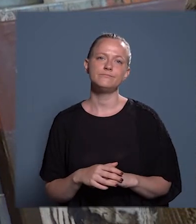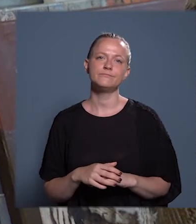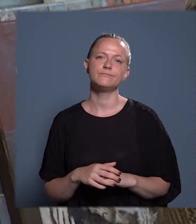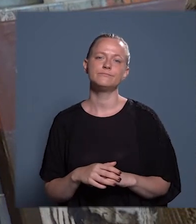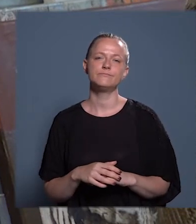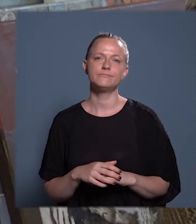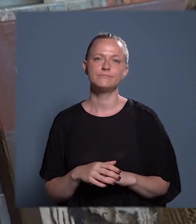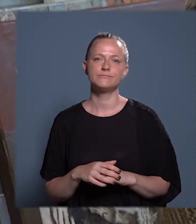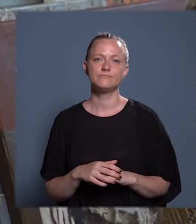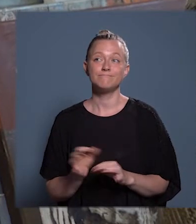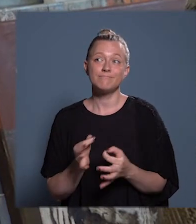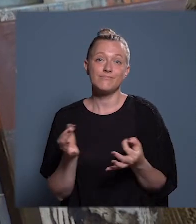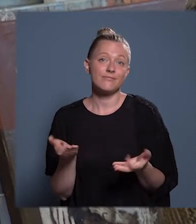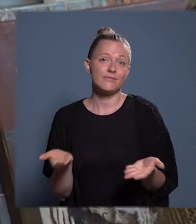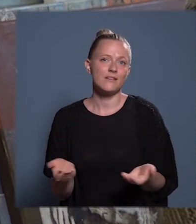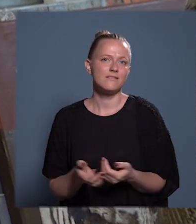szóval